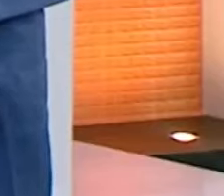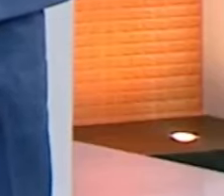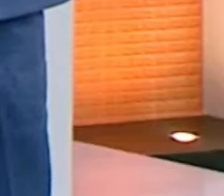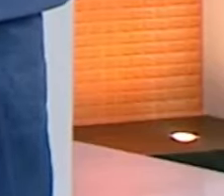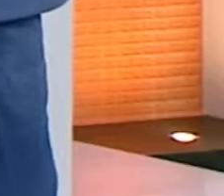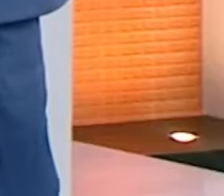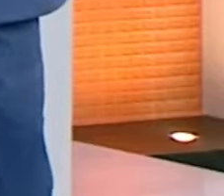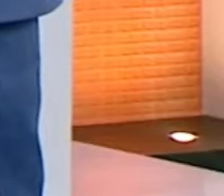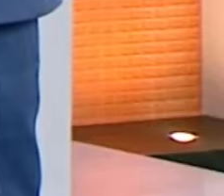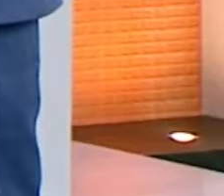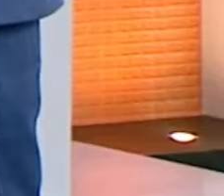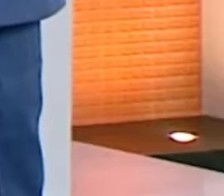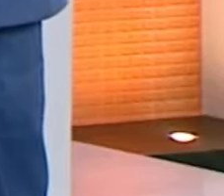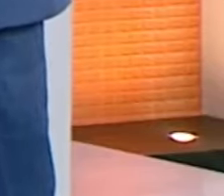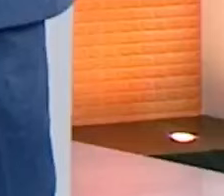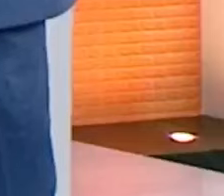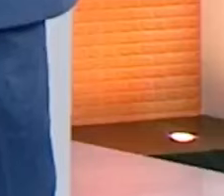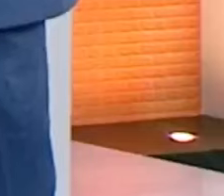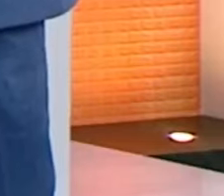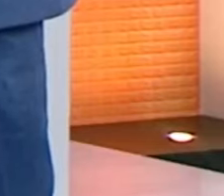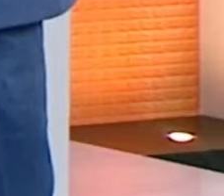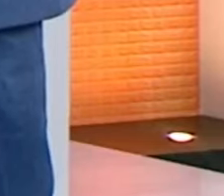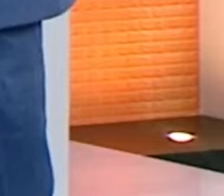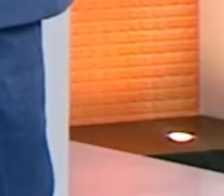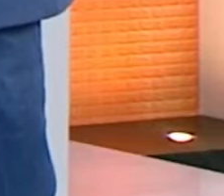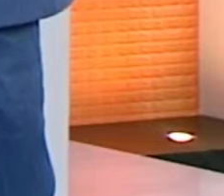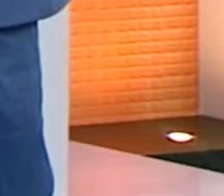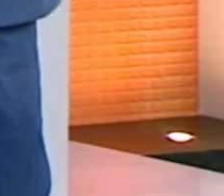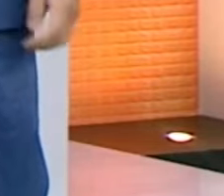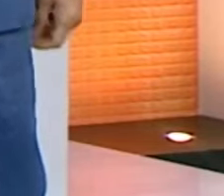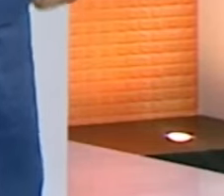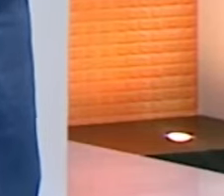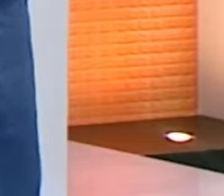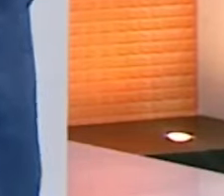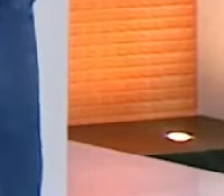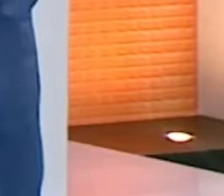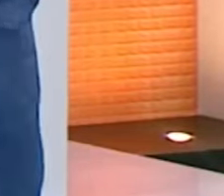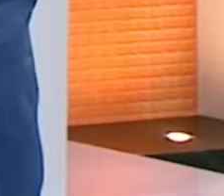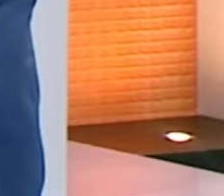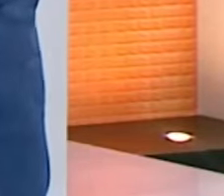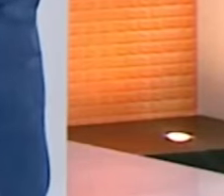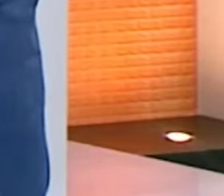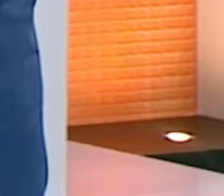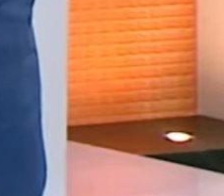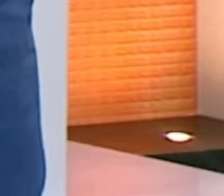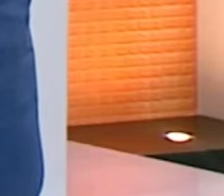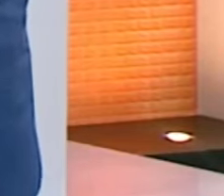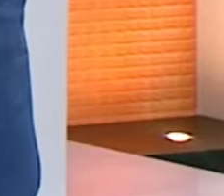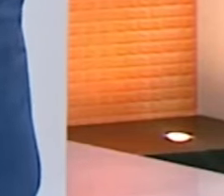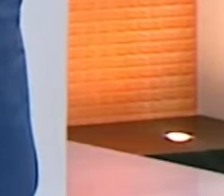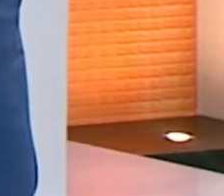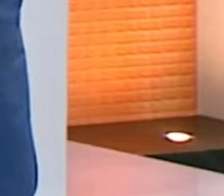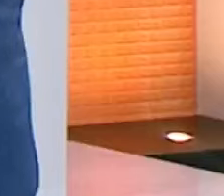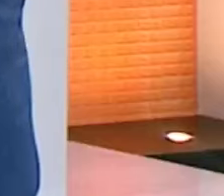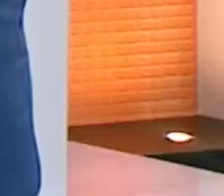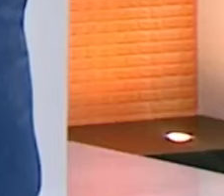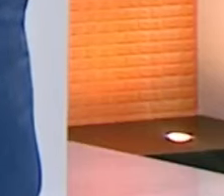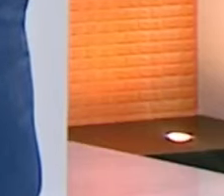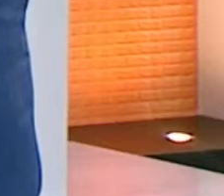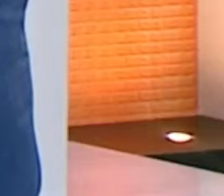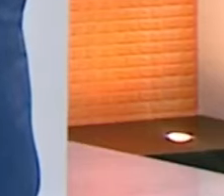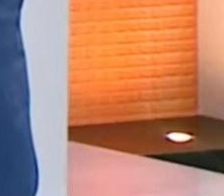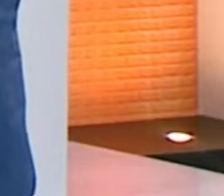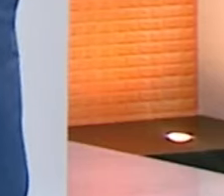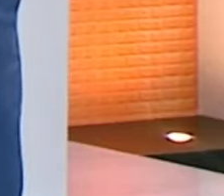Igan, mauna ka sa mga balita. Mag-subscribe sa GMA Integrated News sa YouTube. Sa mga kapuso abroad, subaybayan nyo kami sa